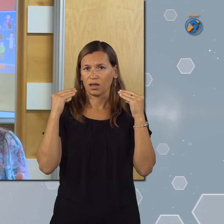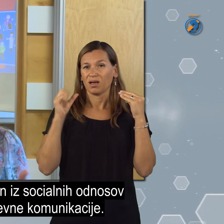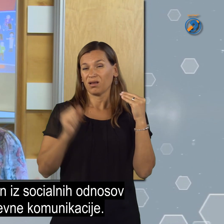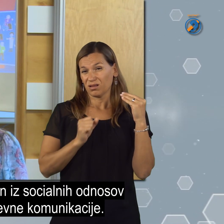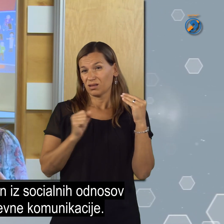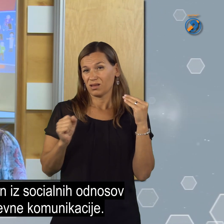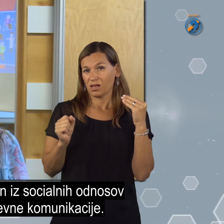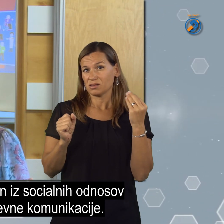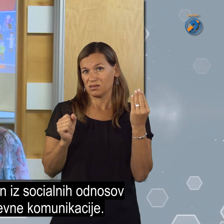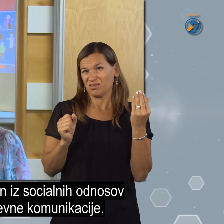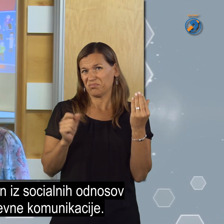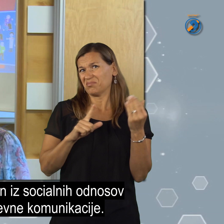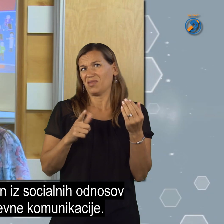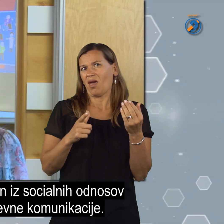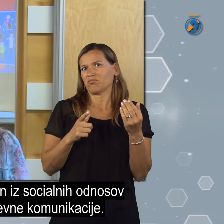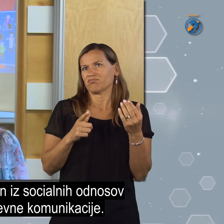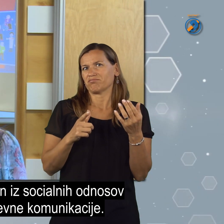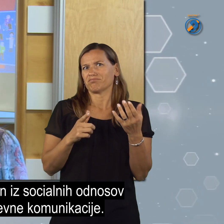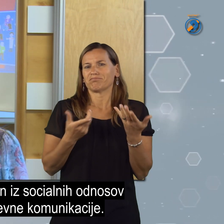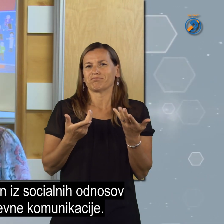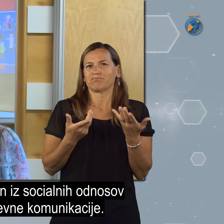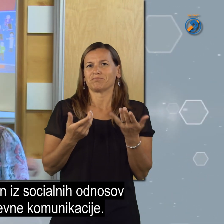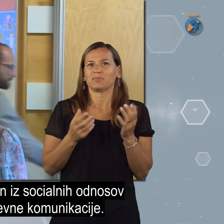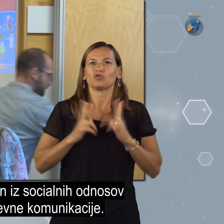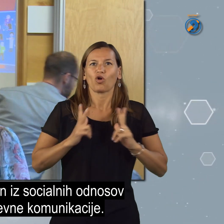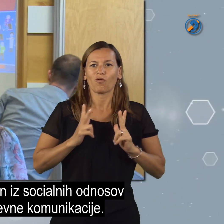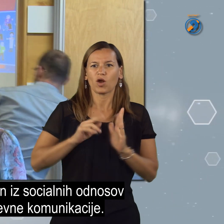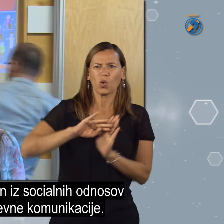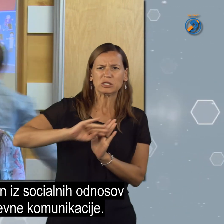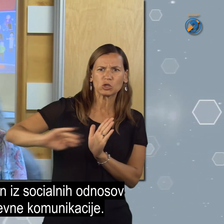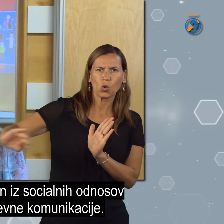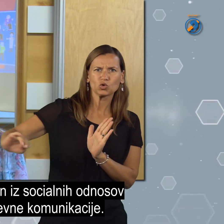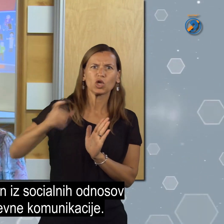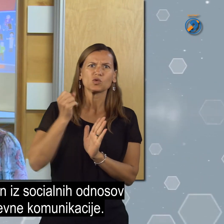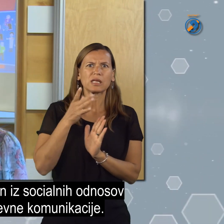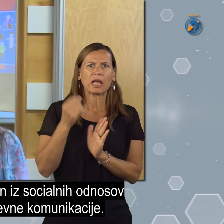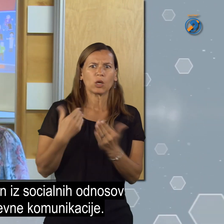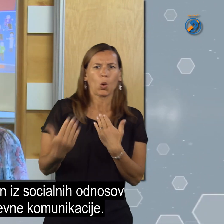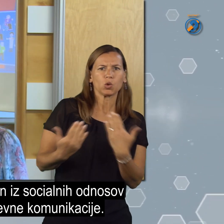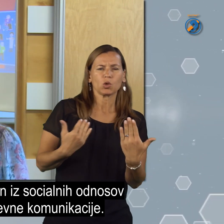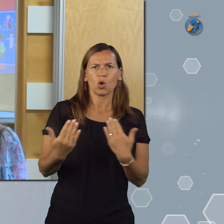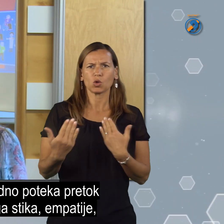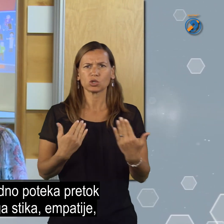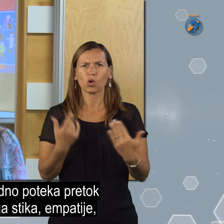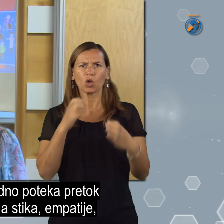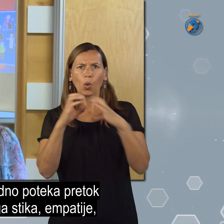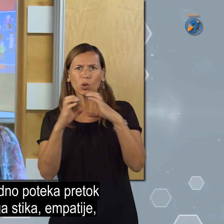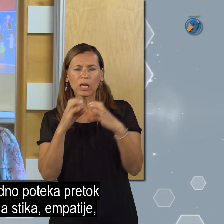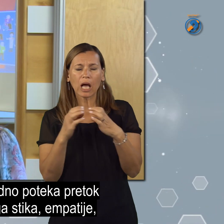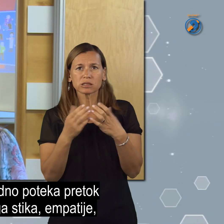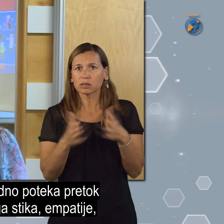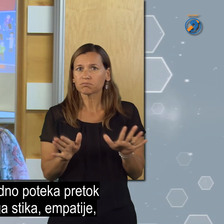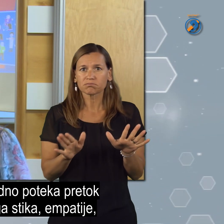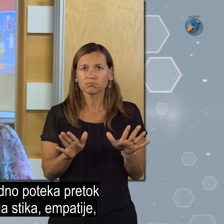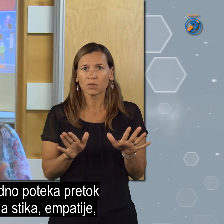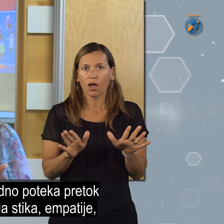mere nehote izločen iz socialnih odnosov in neke take vsakodnevne tudi komunikacije, kjer pa vedno